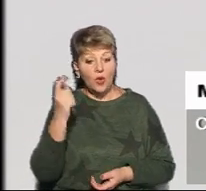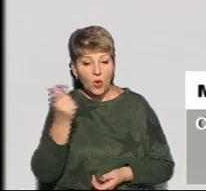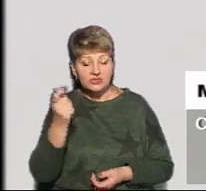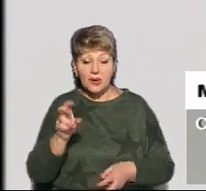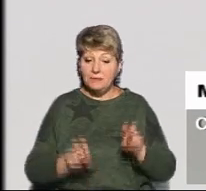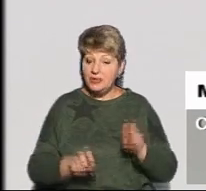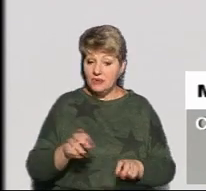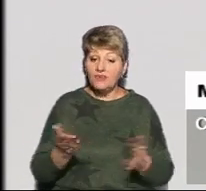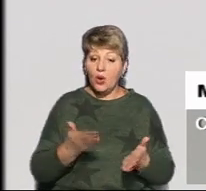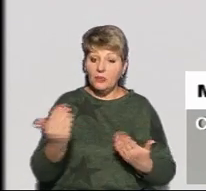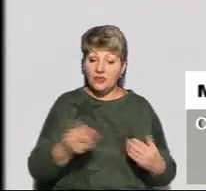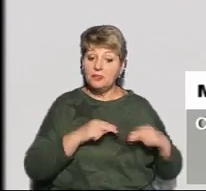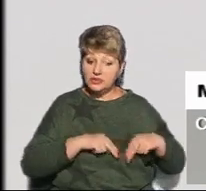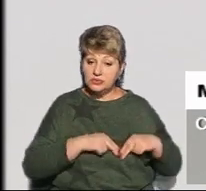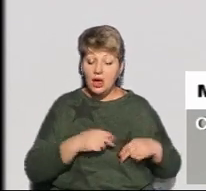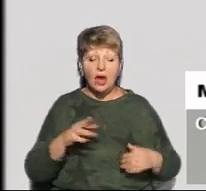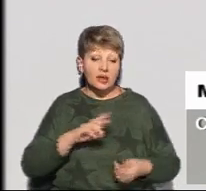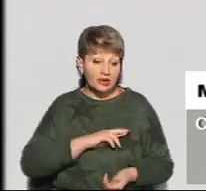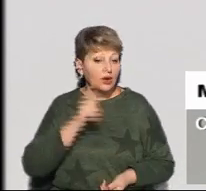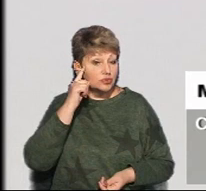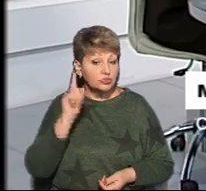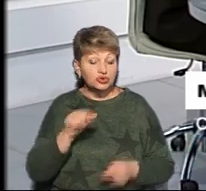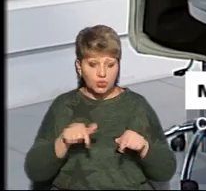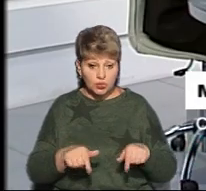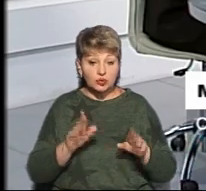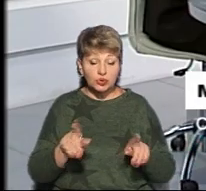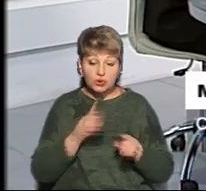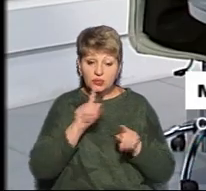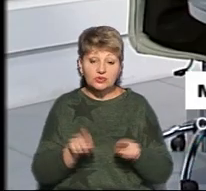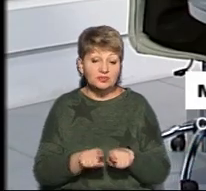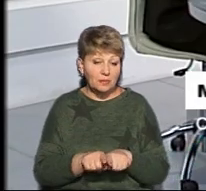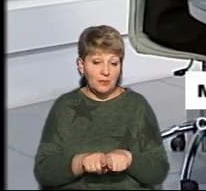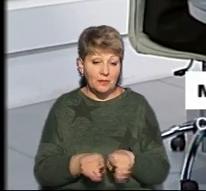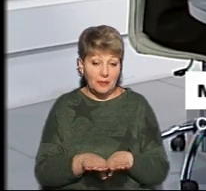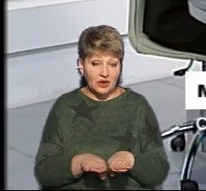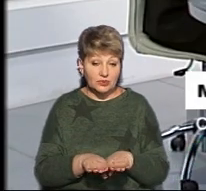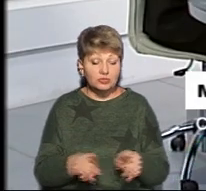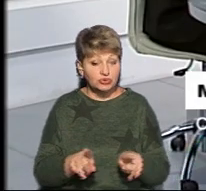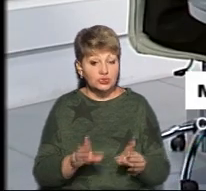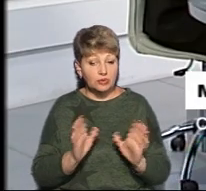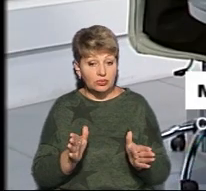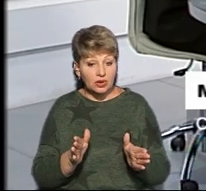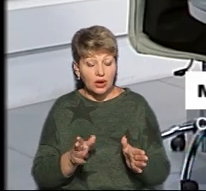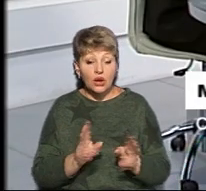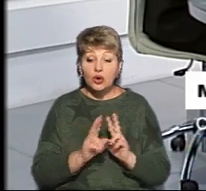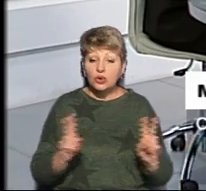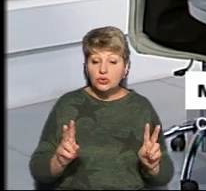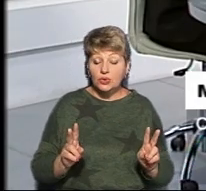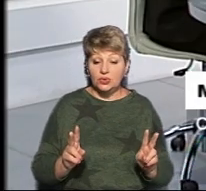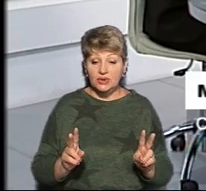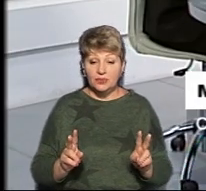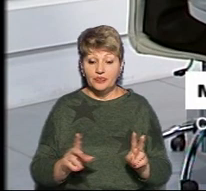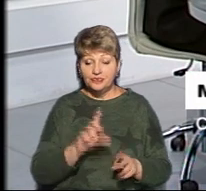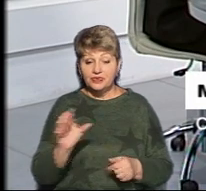в підприємстві, в якому він працював. Я думаю, тут буде щось подібне, що, скоріш за все, ну, хтось з еліт поза